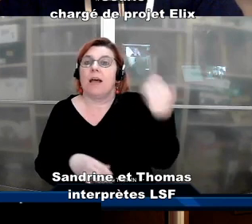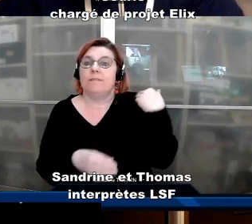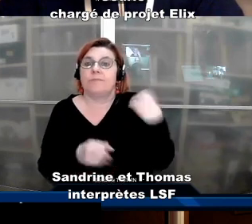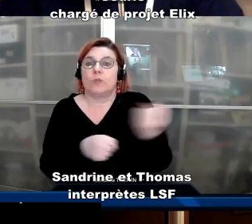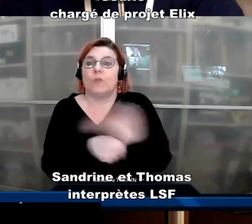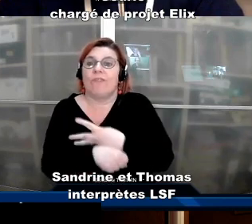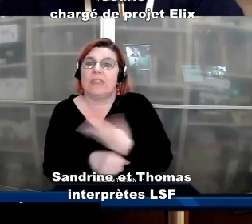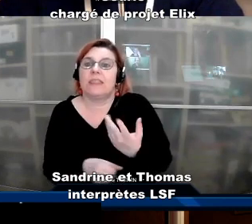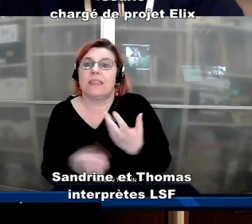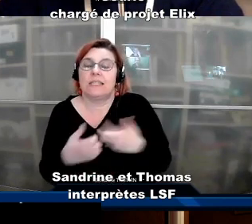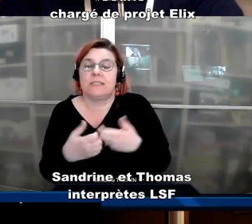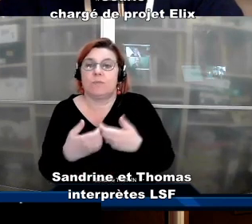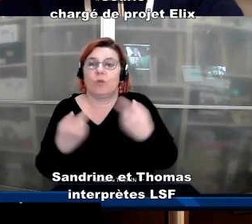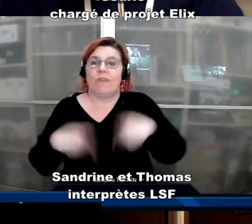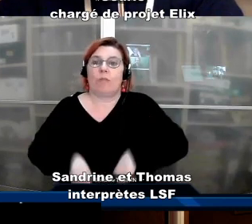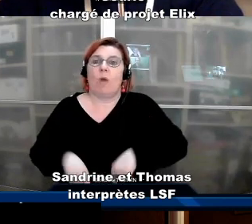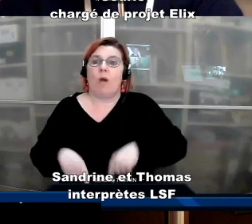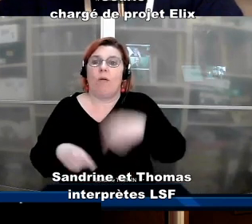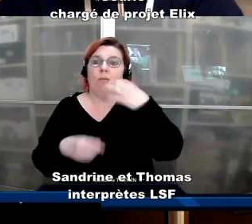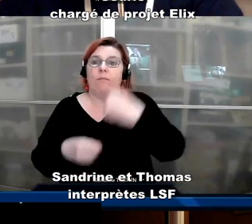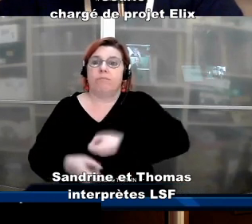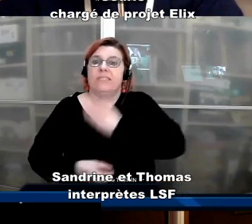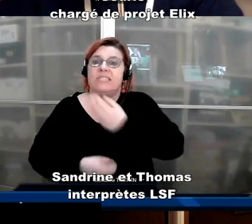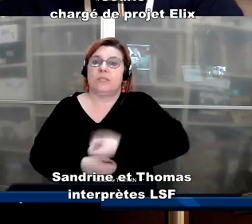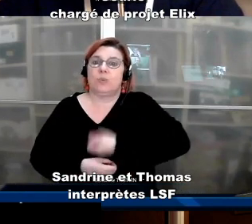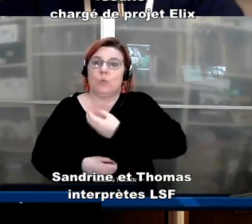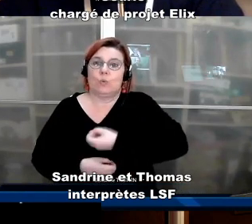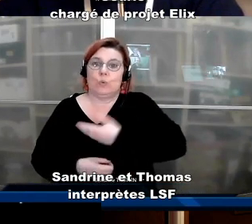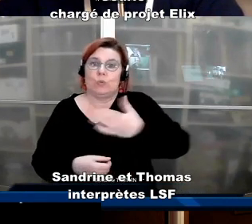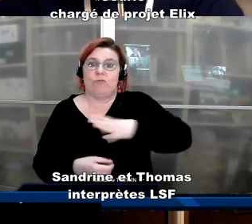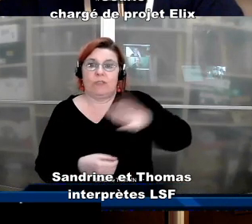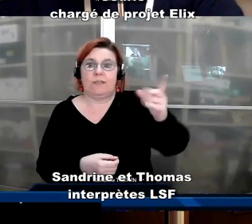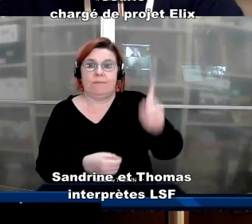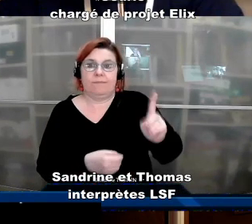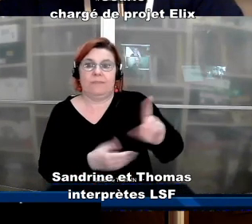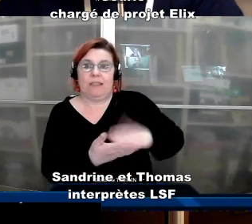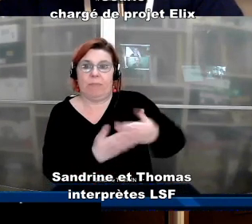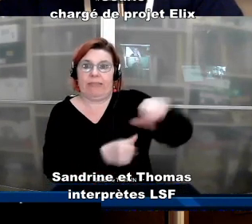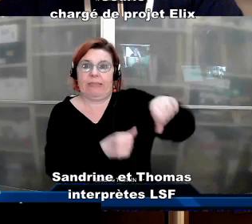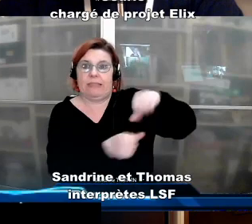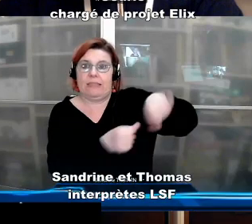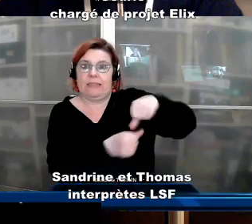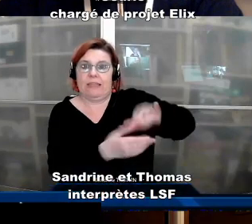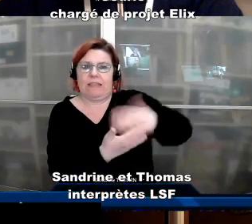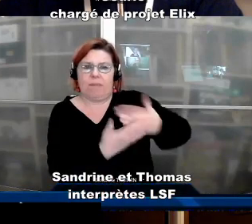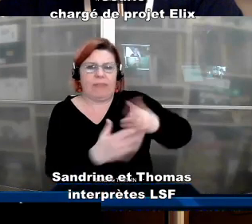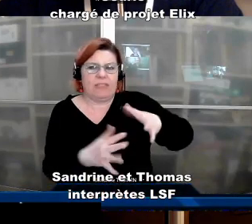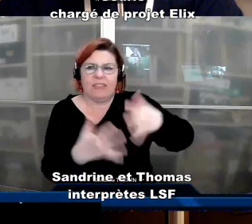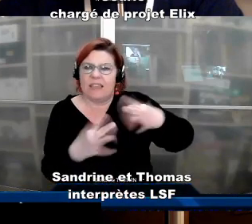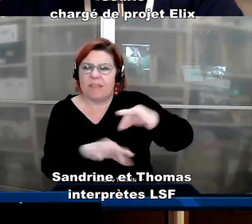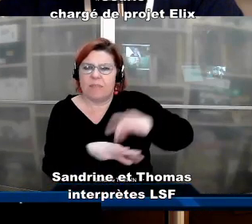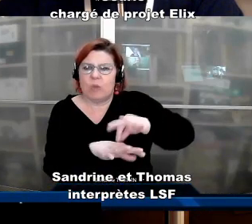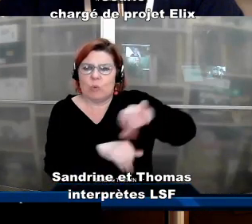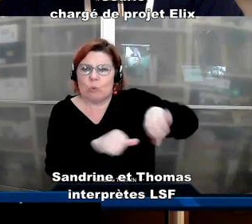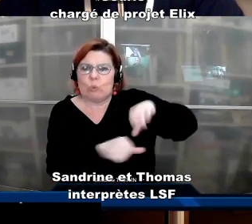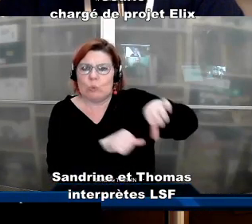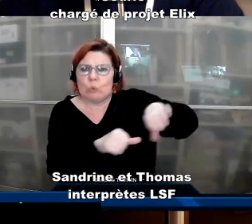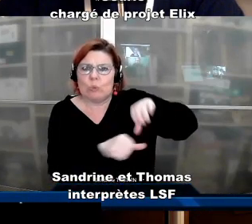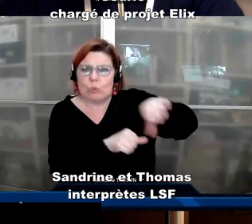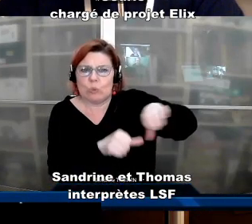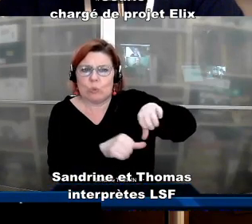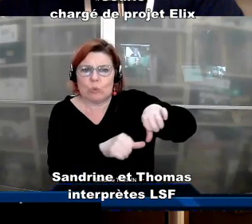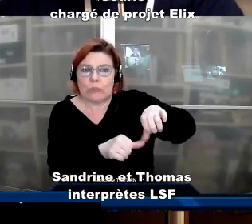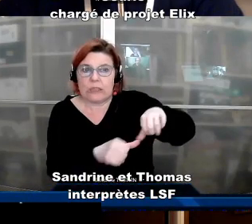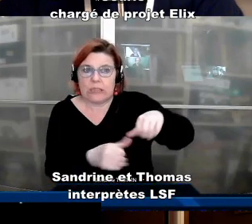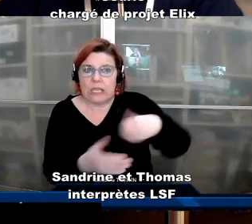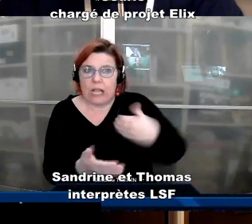quand il y avait le gouvernement qui faisait des discours, il y avait des interprètes en langue des signes qui se relayaient, mais toutes les 10 minutes. Hein, là, ils